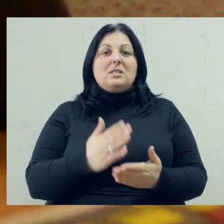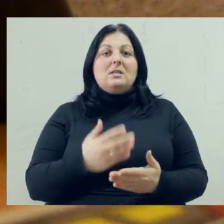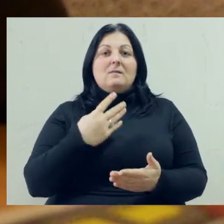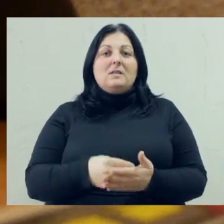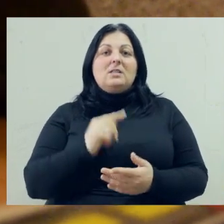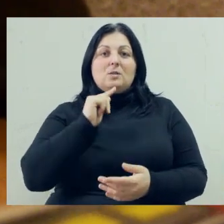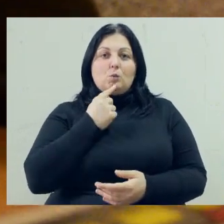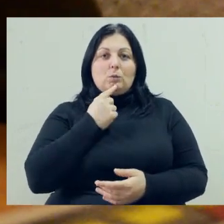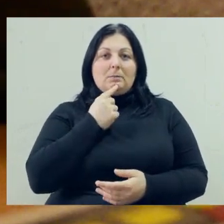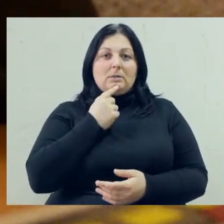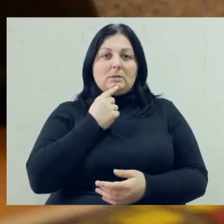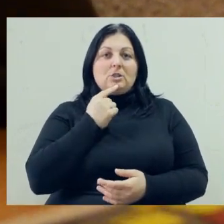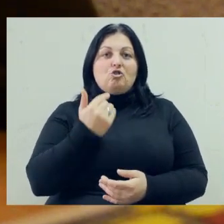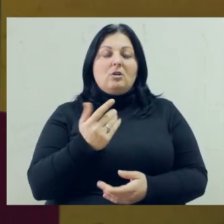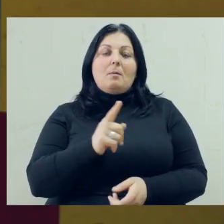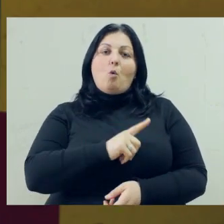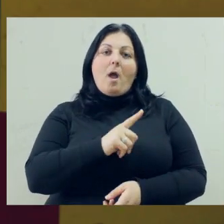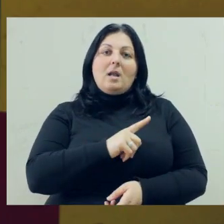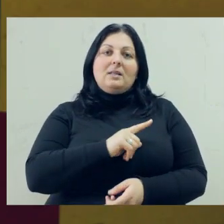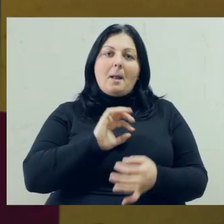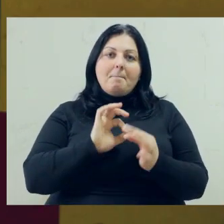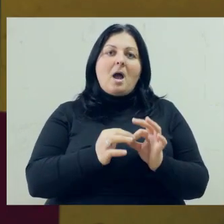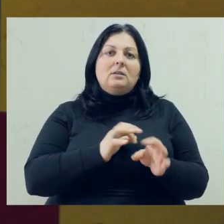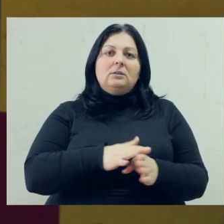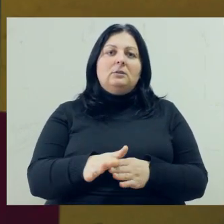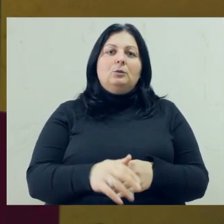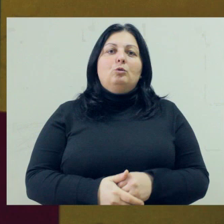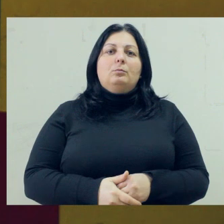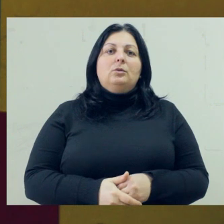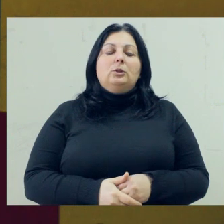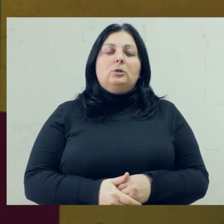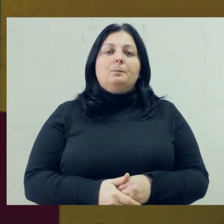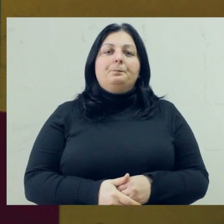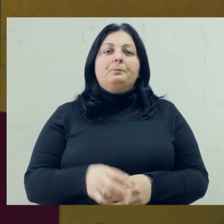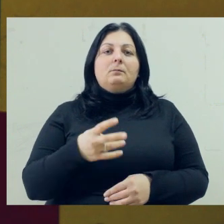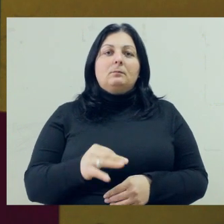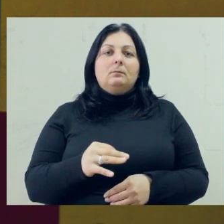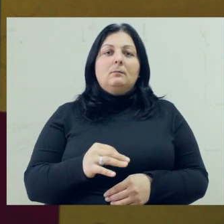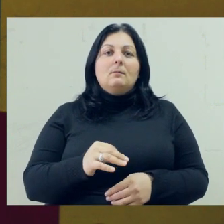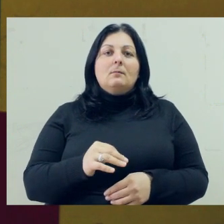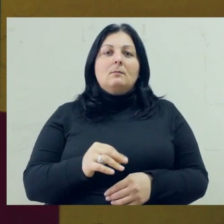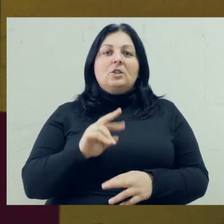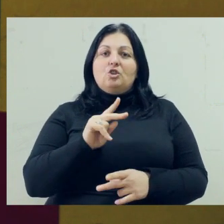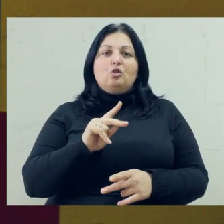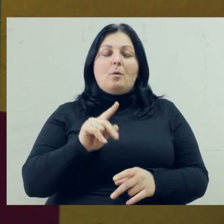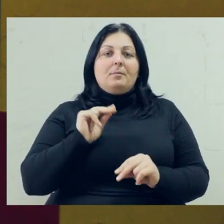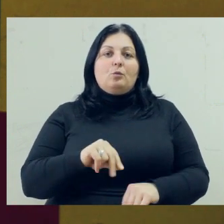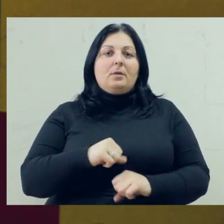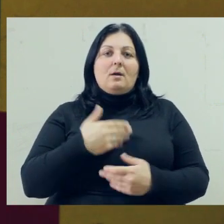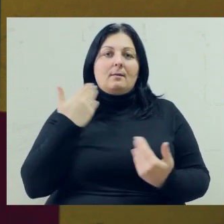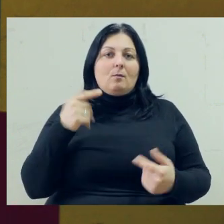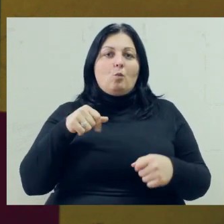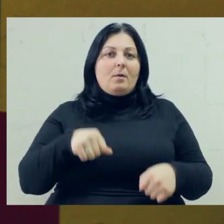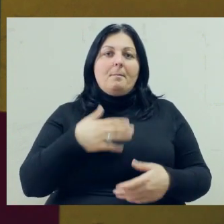profesias aqs tavisi sirtuleebits. Shengan moelian maksimums. Da printsipshi shetsdomis